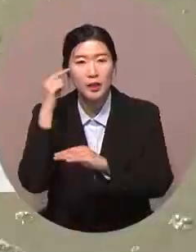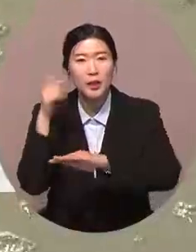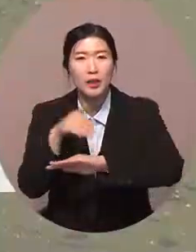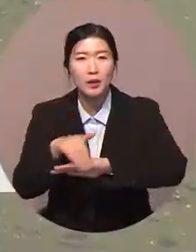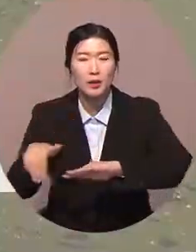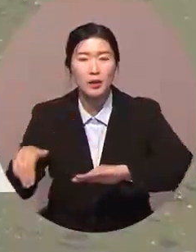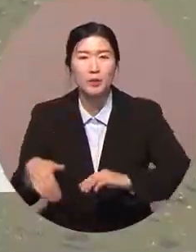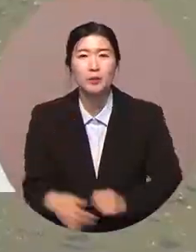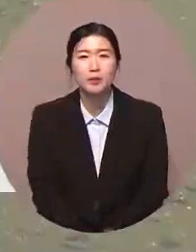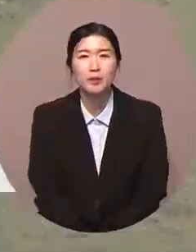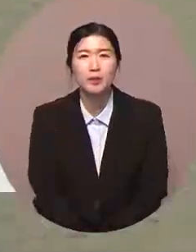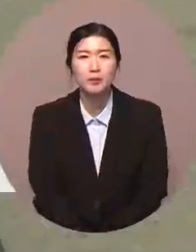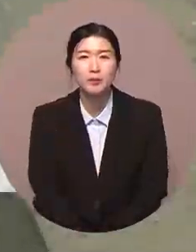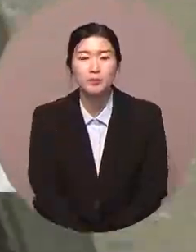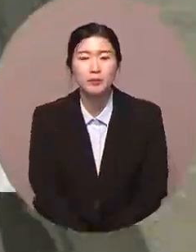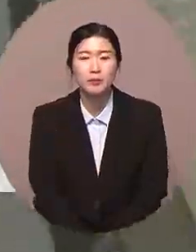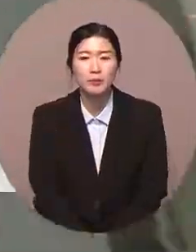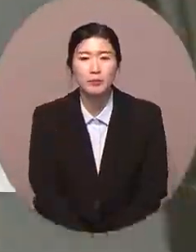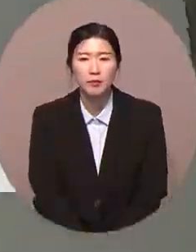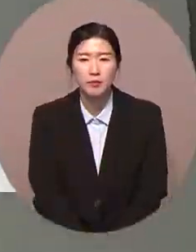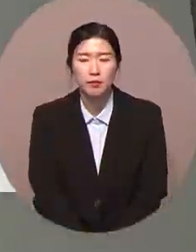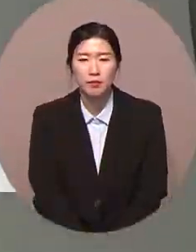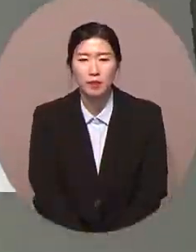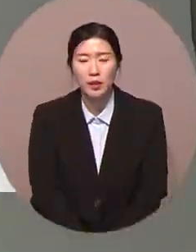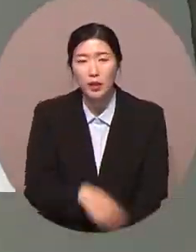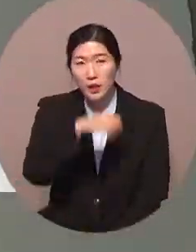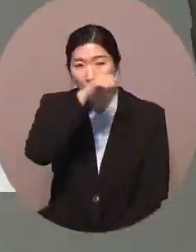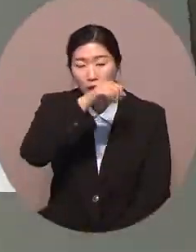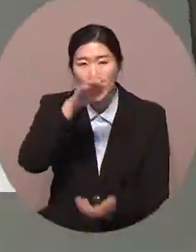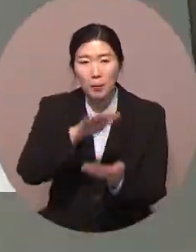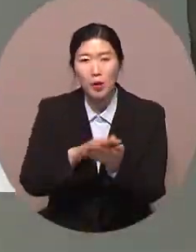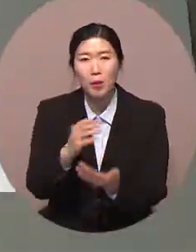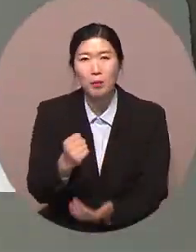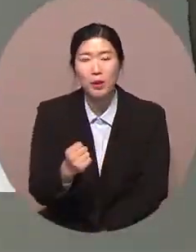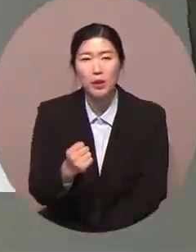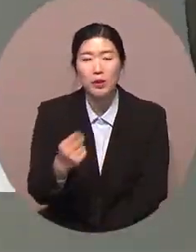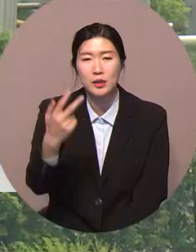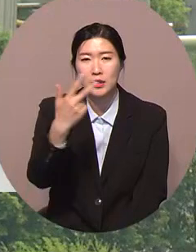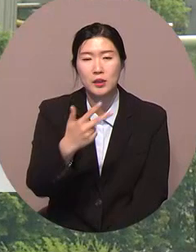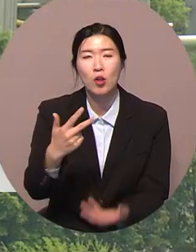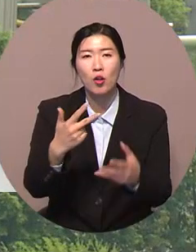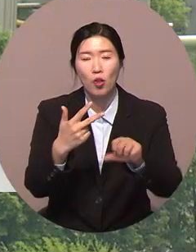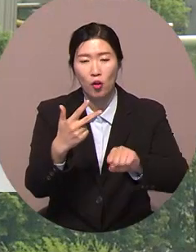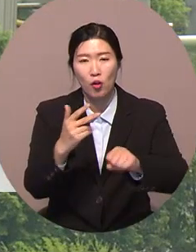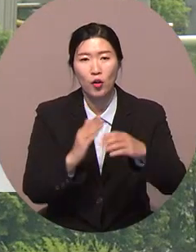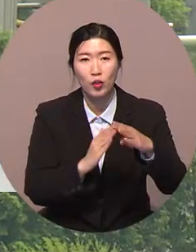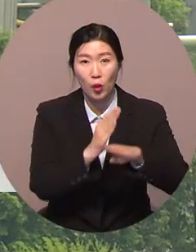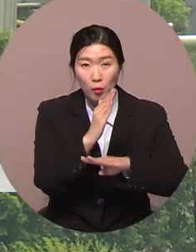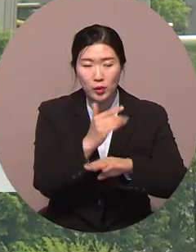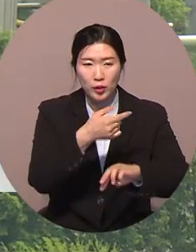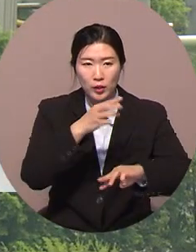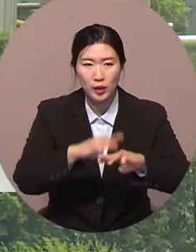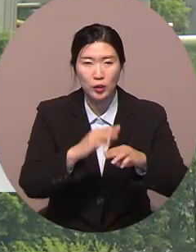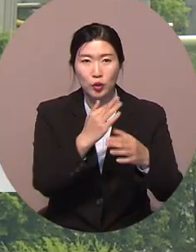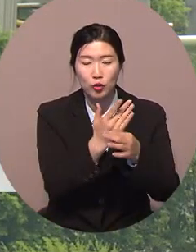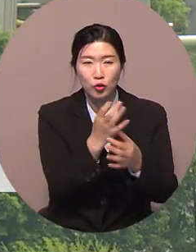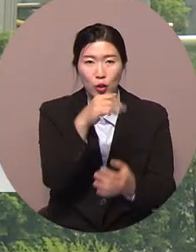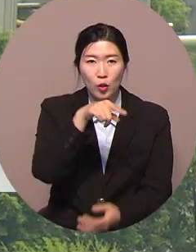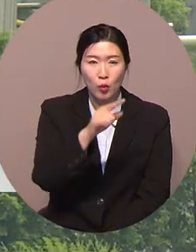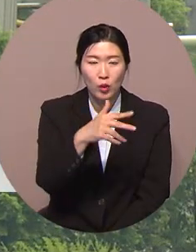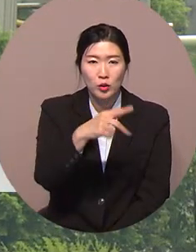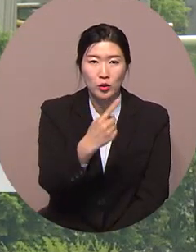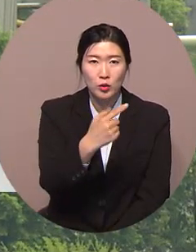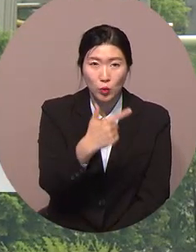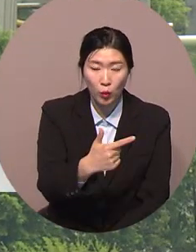공사에 들어간다고 밝혔습니다 사업비 7,17 6억 원을 투입해 기존 유성구 원촌동 하수